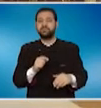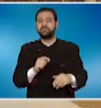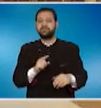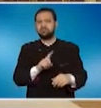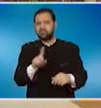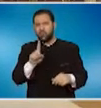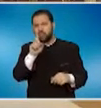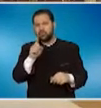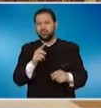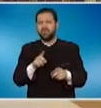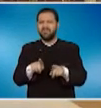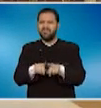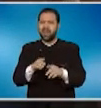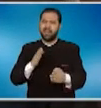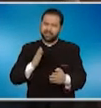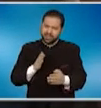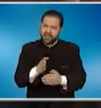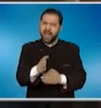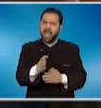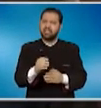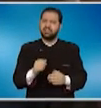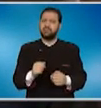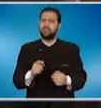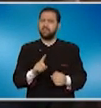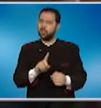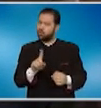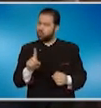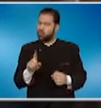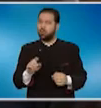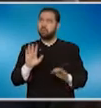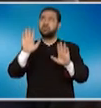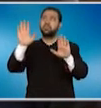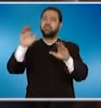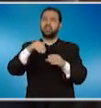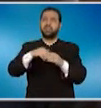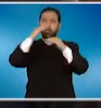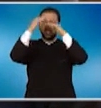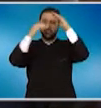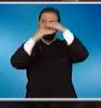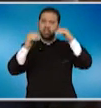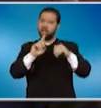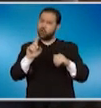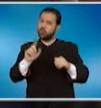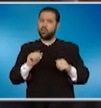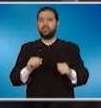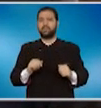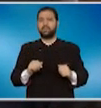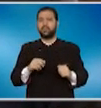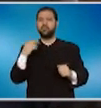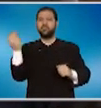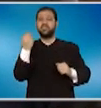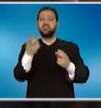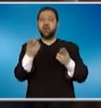într-un mod direct, rămânând în continuare în cer, rămânând în continuare transcendent, rămânând în